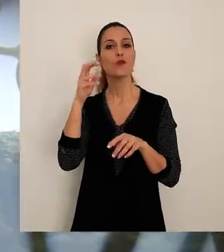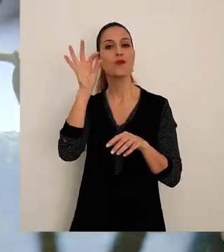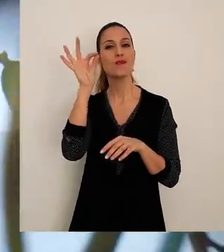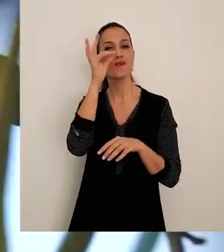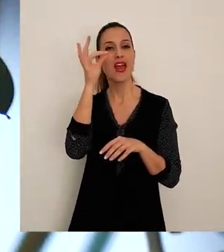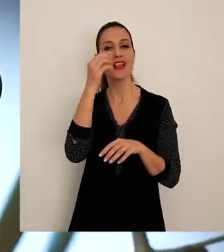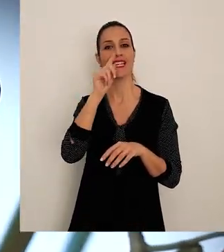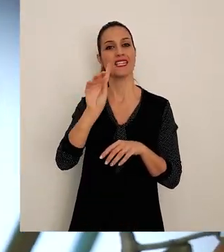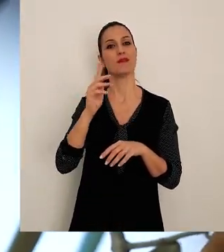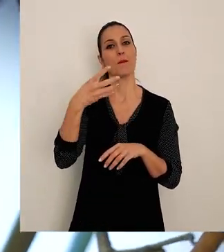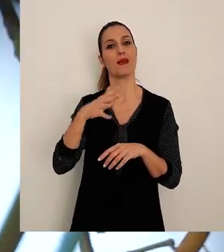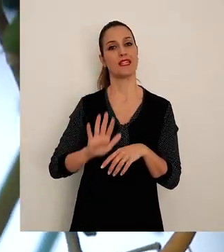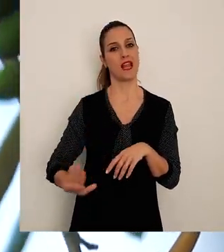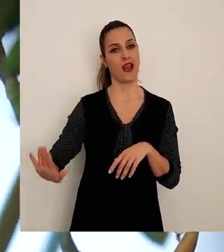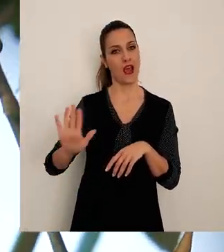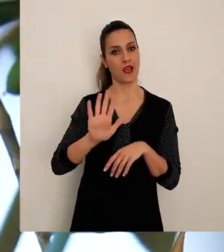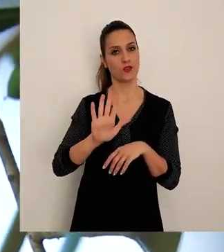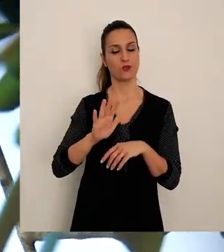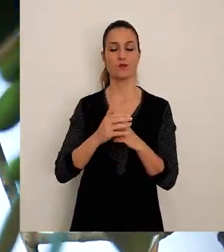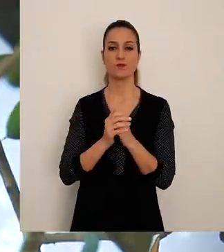macchia mediterranea.